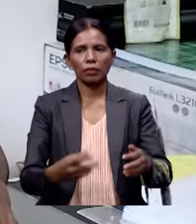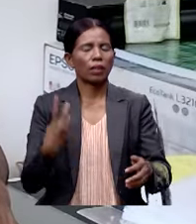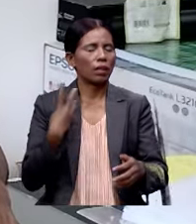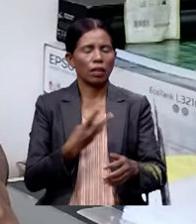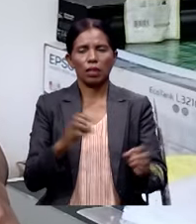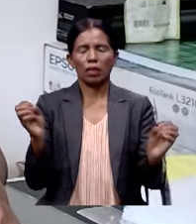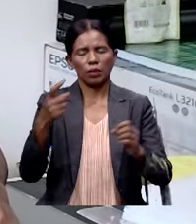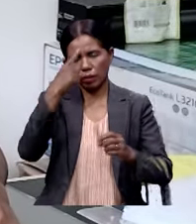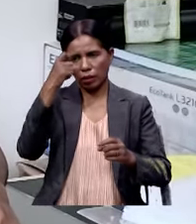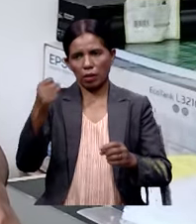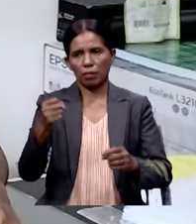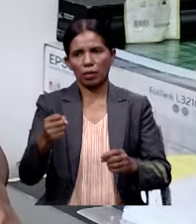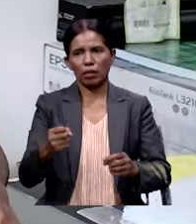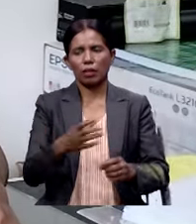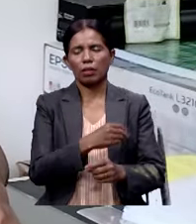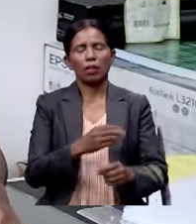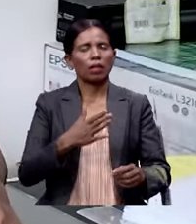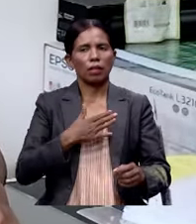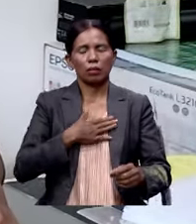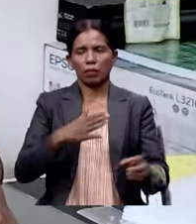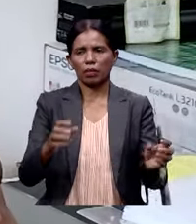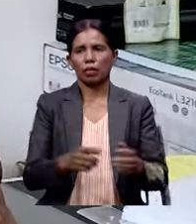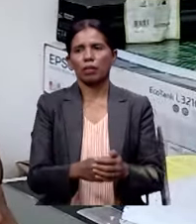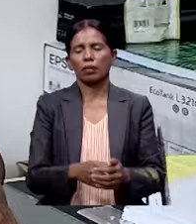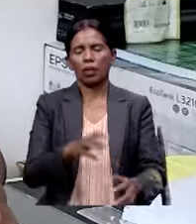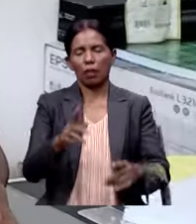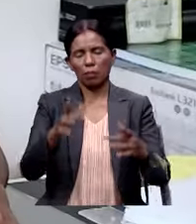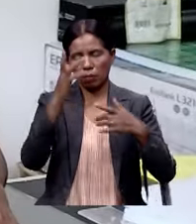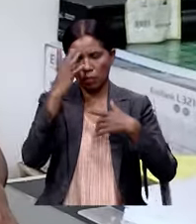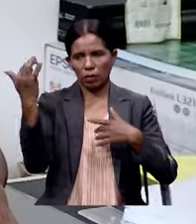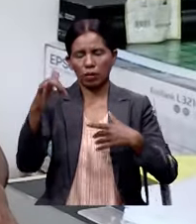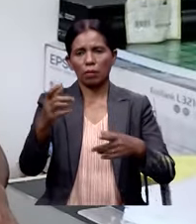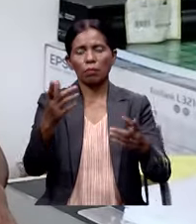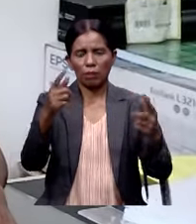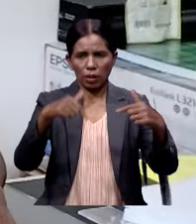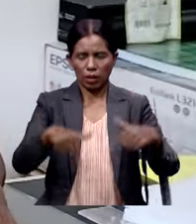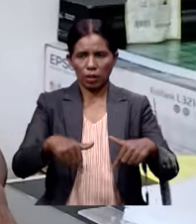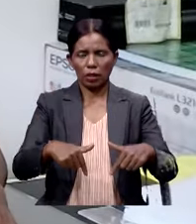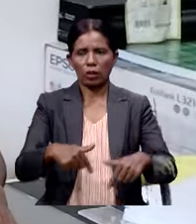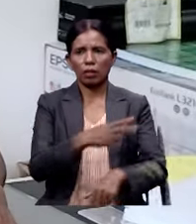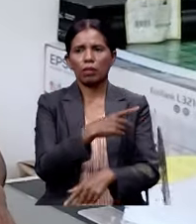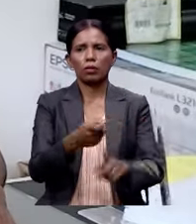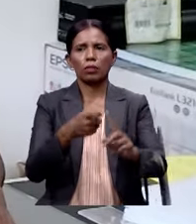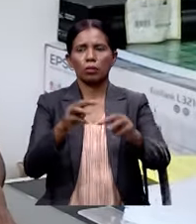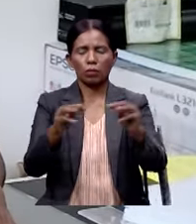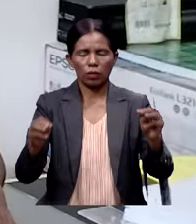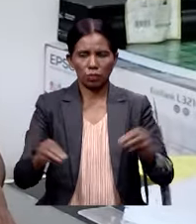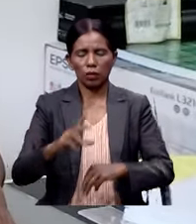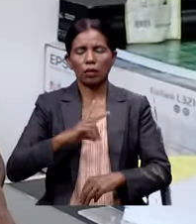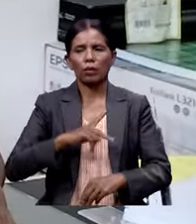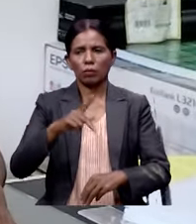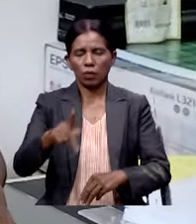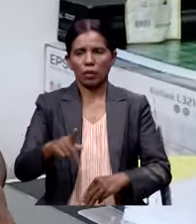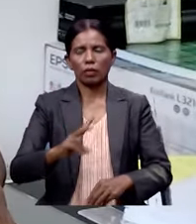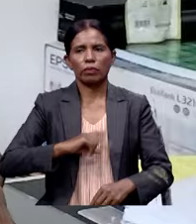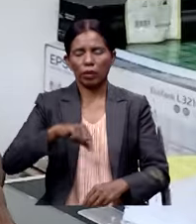tamba atora hasa resis mar lakon vida ka lasen ne so paciente sirne be maine grave teves ne usi municipio anso los palos